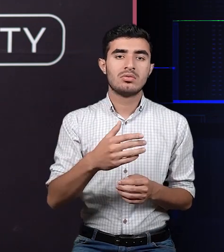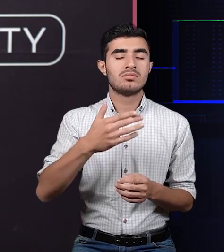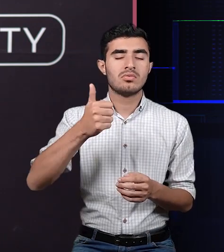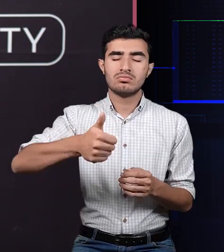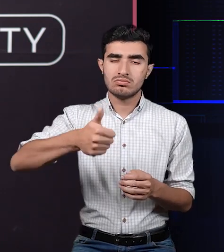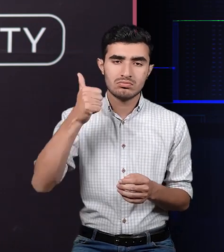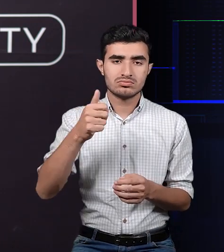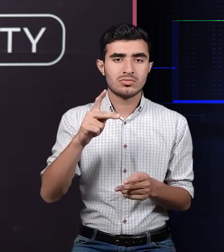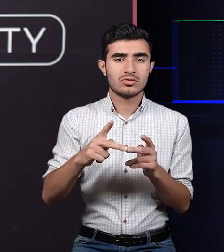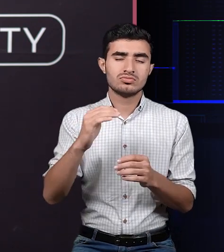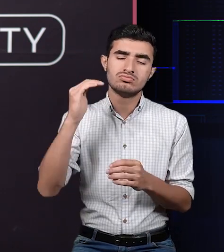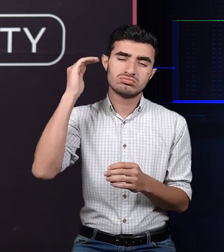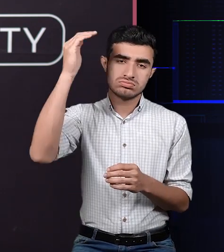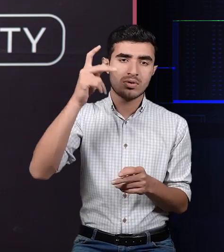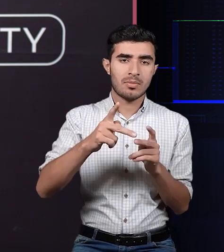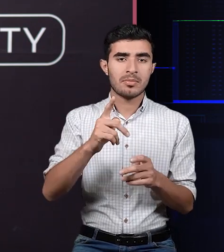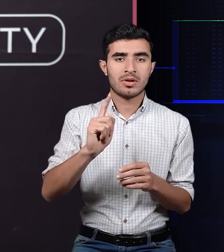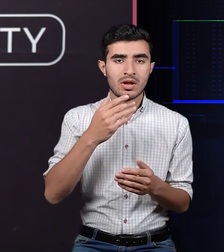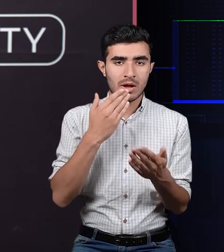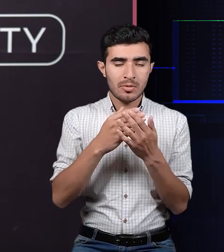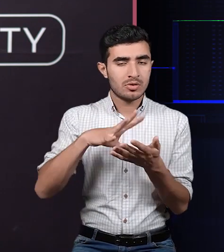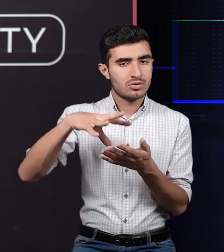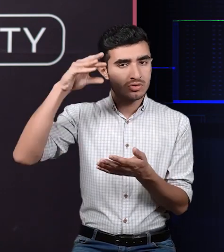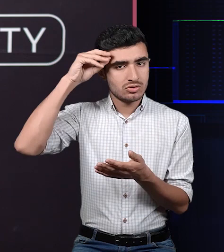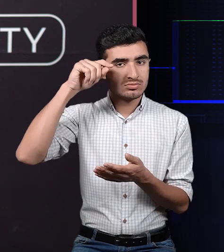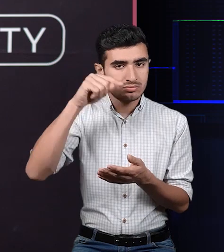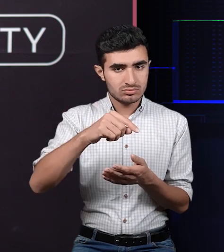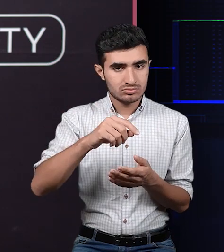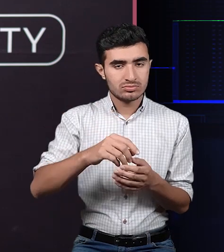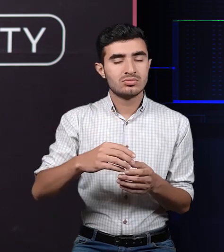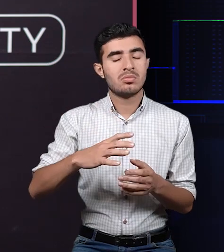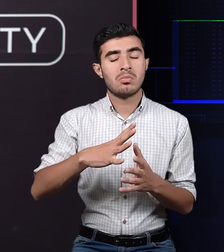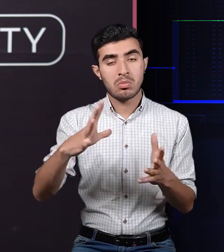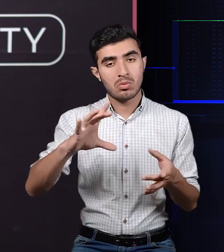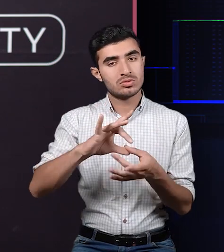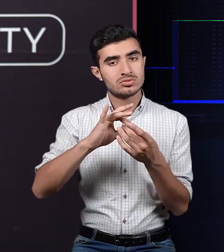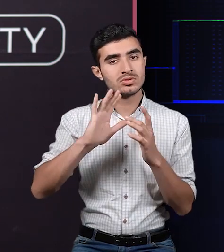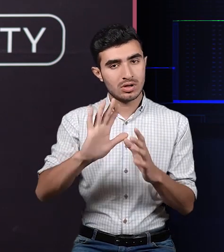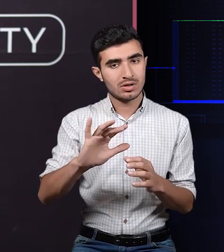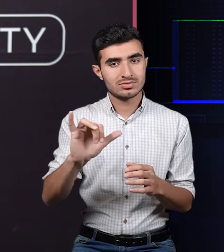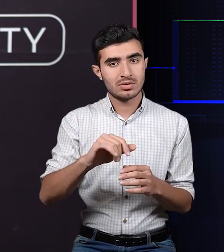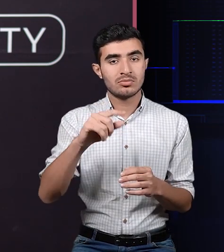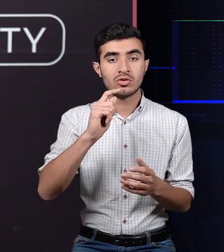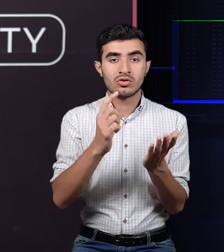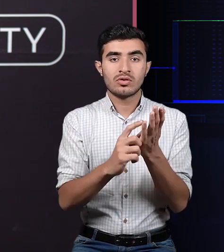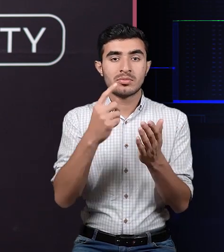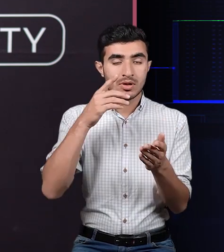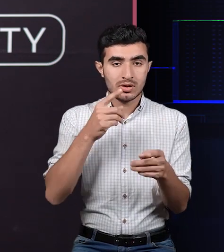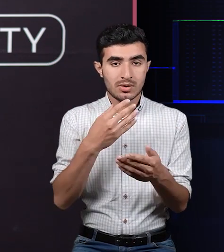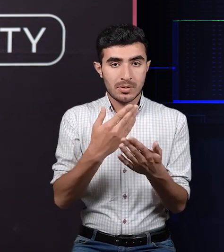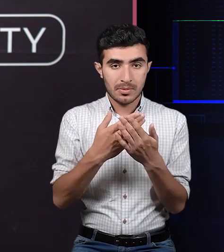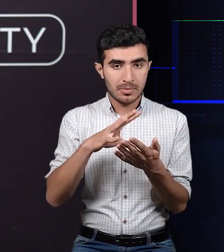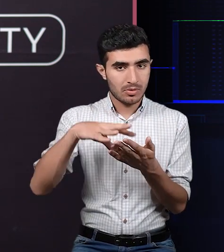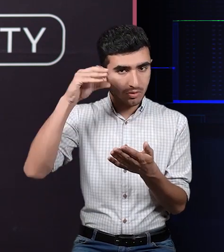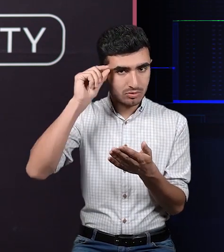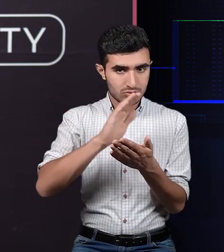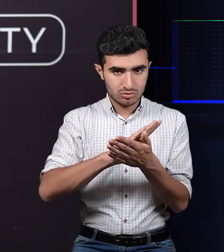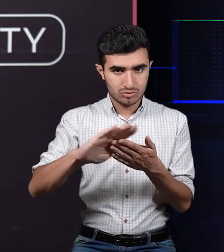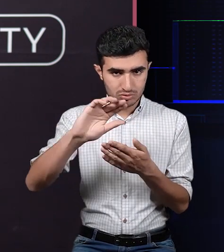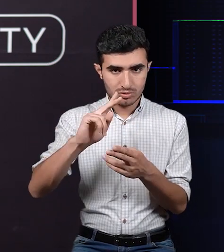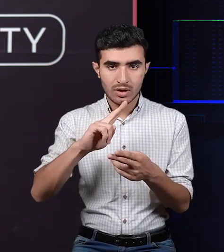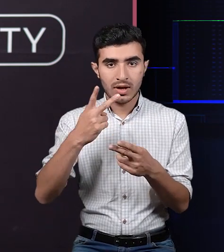اس یونیورسٹی کے ساتھ تعلق رہا، جس کی وجہ سے یہ یونیورسٹی درسگاہ سے درگاہ کا درجہ حاصل کر